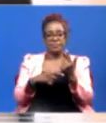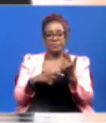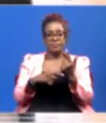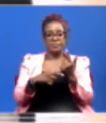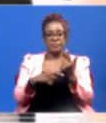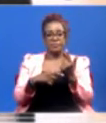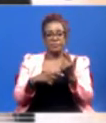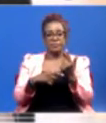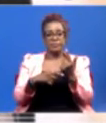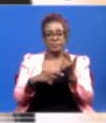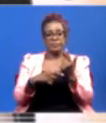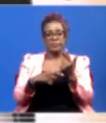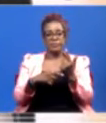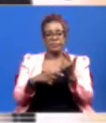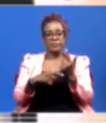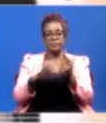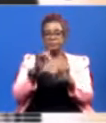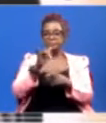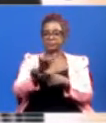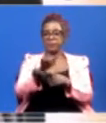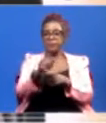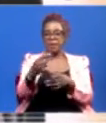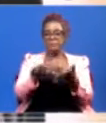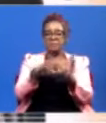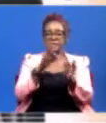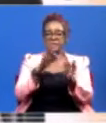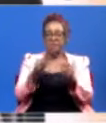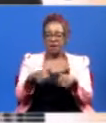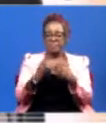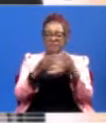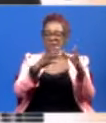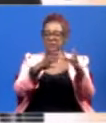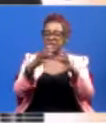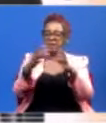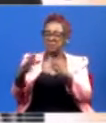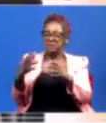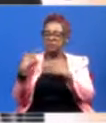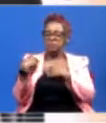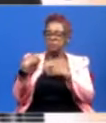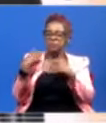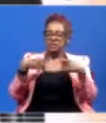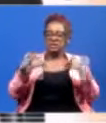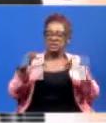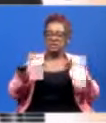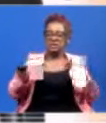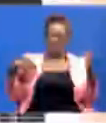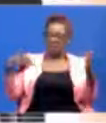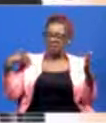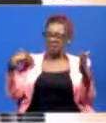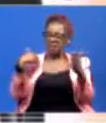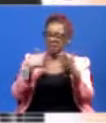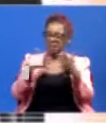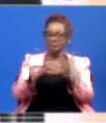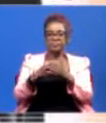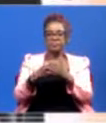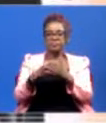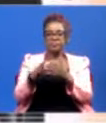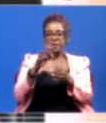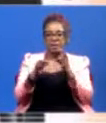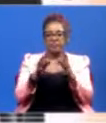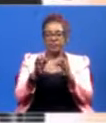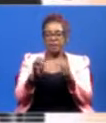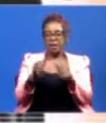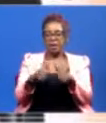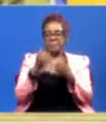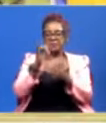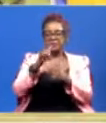So hii ni masikitiko makubwa ikiwa timu zitaharamika from all the way mpaka pale ilipofika isipate sponsor, ni kitu ambacho